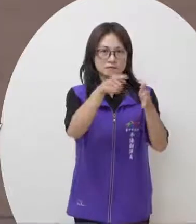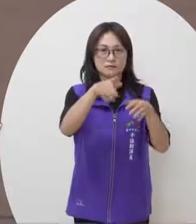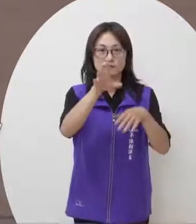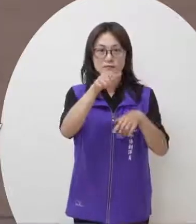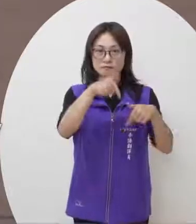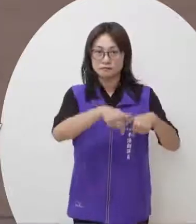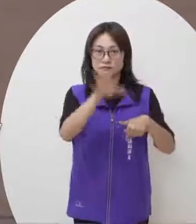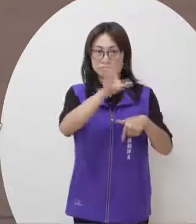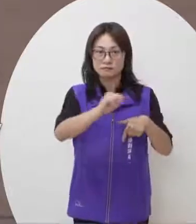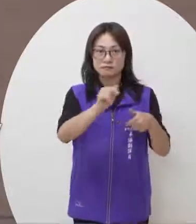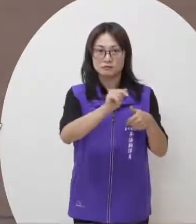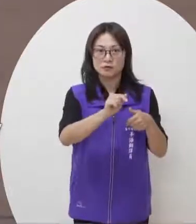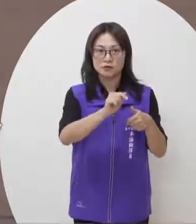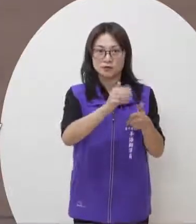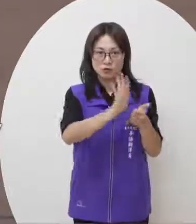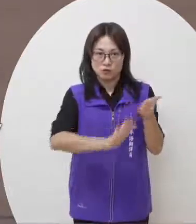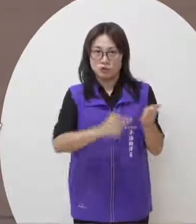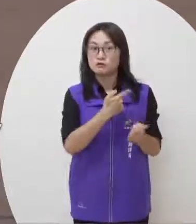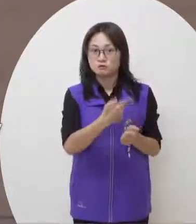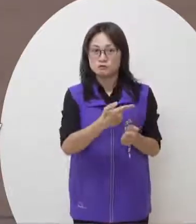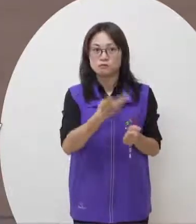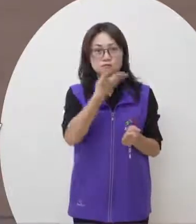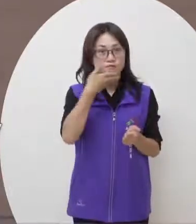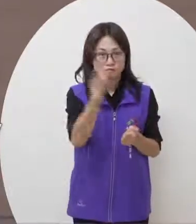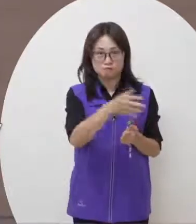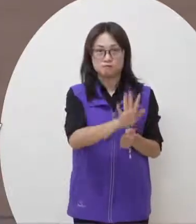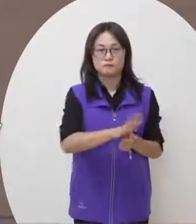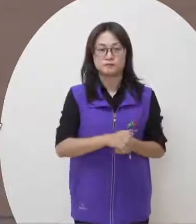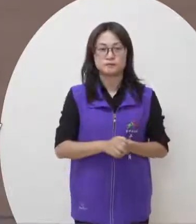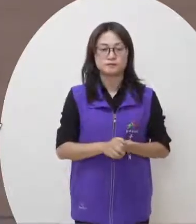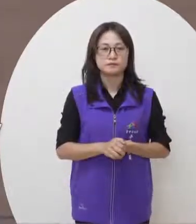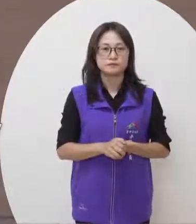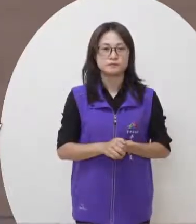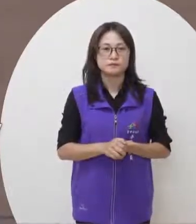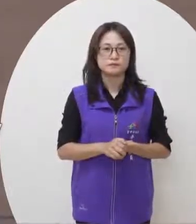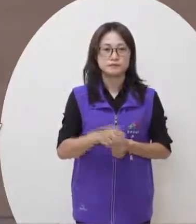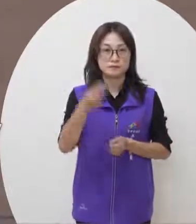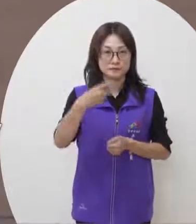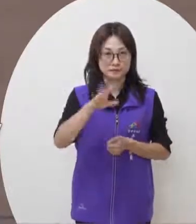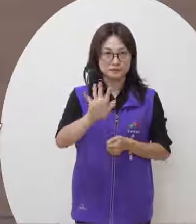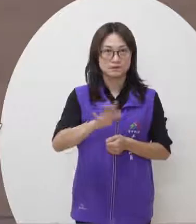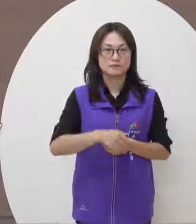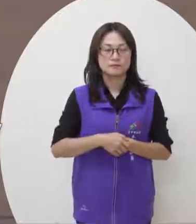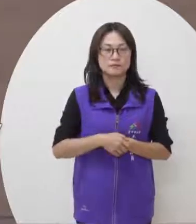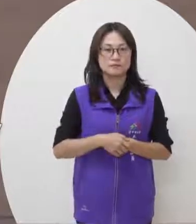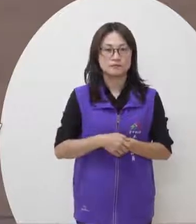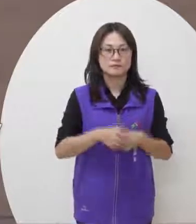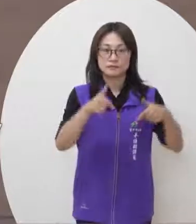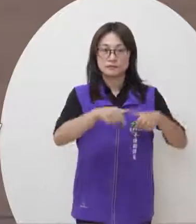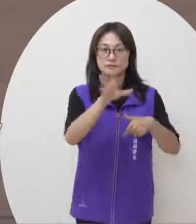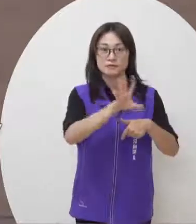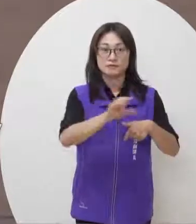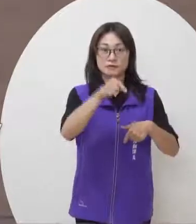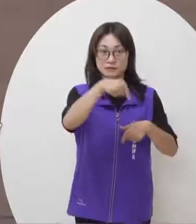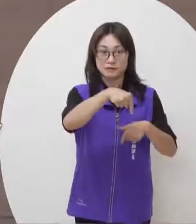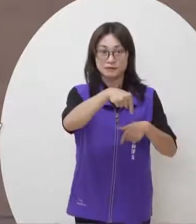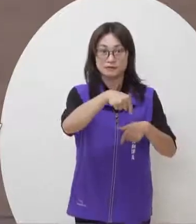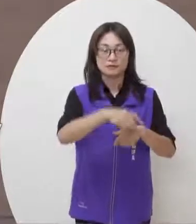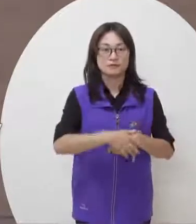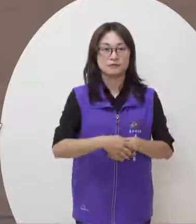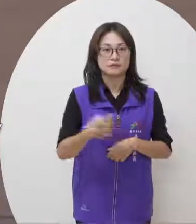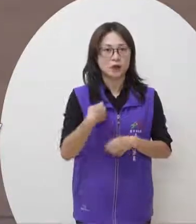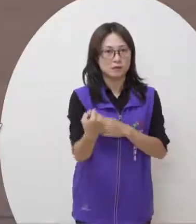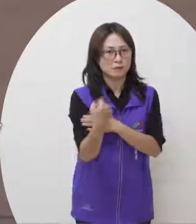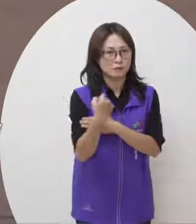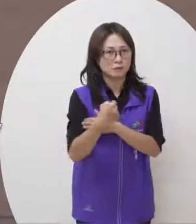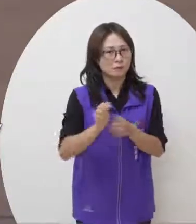很大。另外我们几个重大政策也在西屯区也跟大家报告一下。我们西屯区呢，我们大力发展，